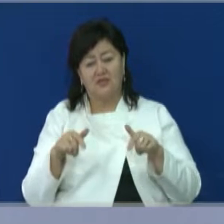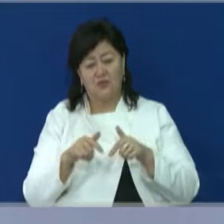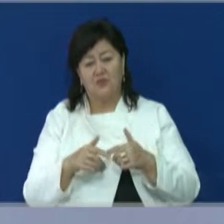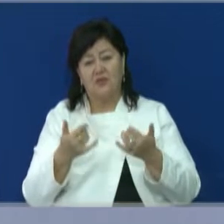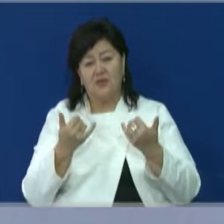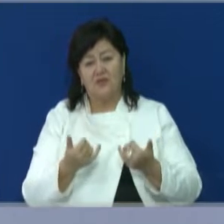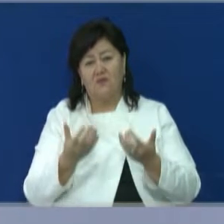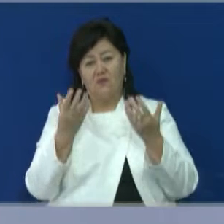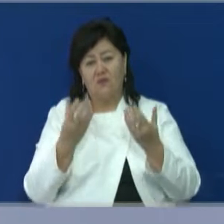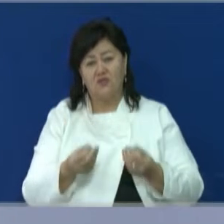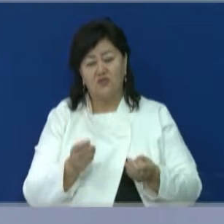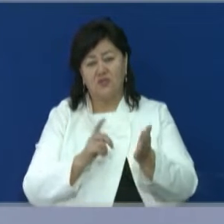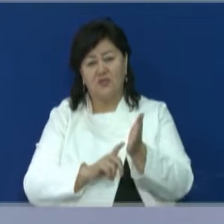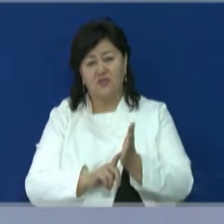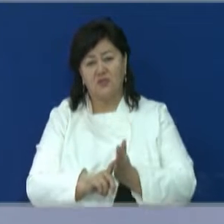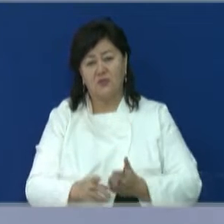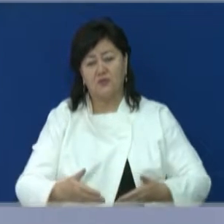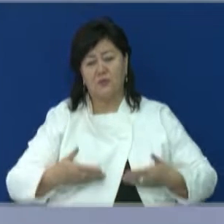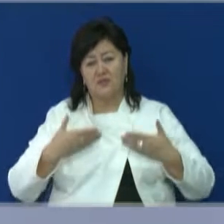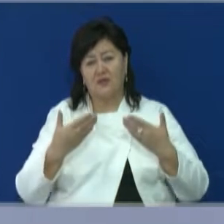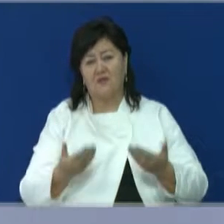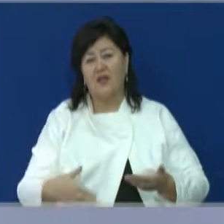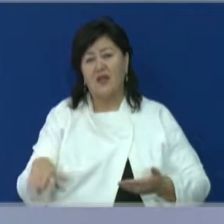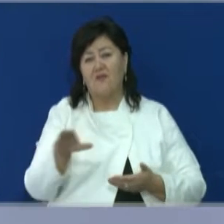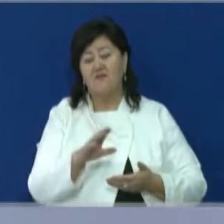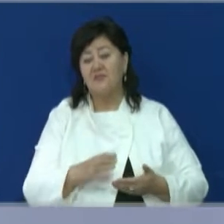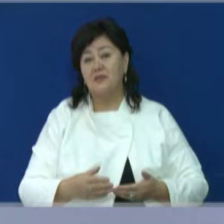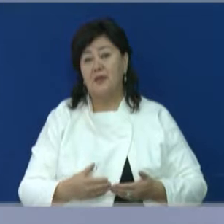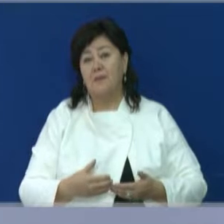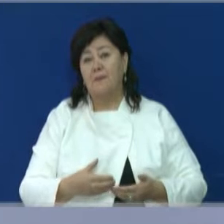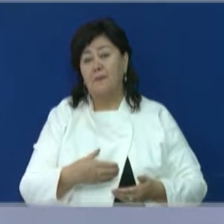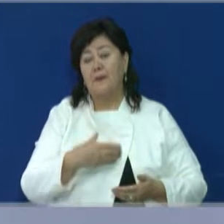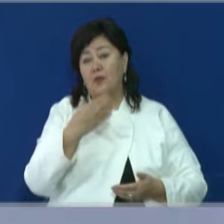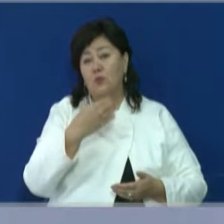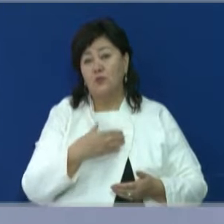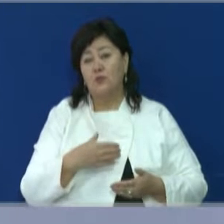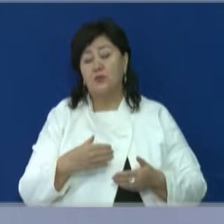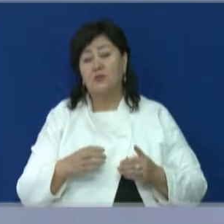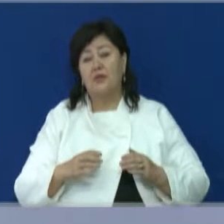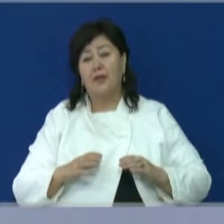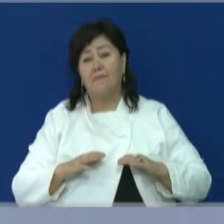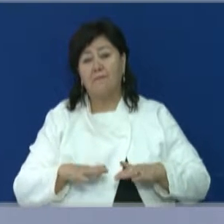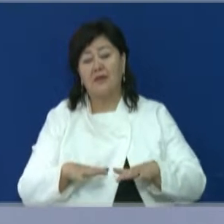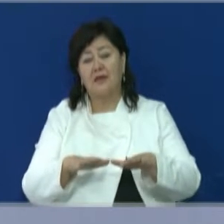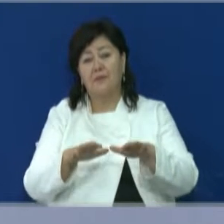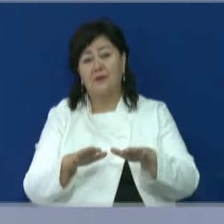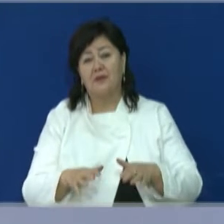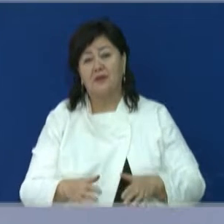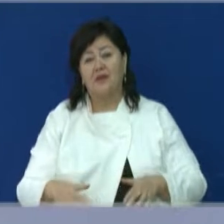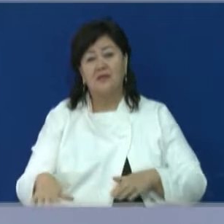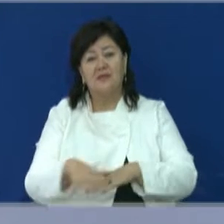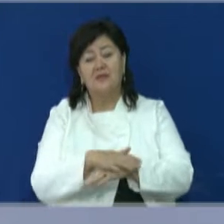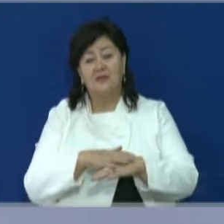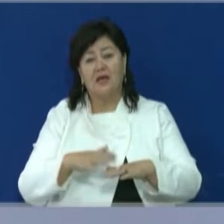күні басталып кетті. Жалпы барлық өткізілетін мәдени бұқаралық іс-шаралар халықтық мерекелеу